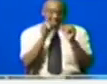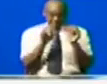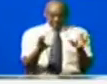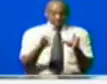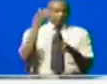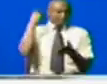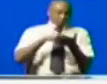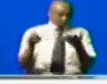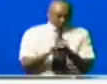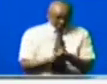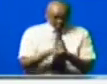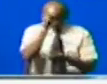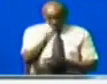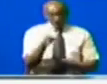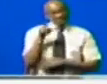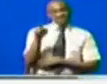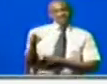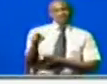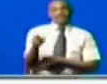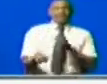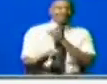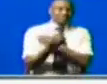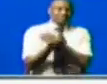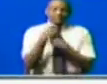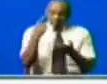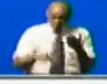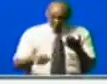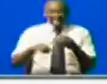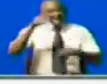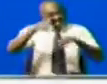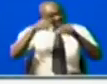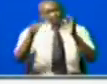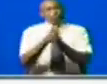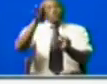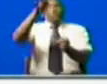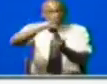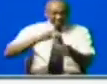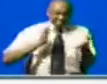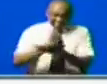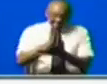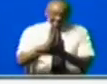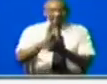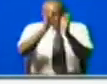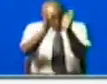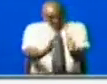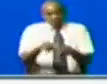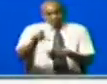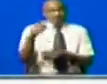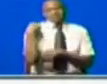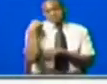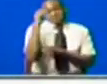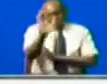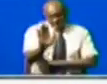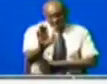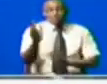wiki jana, Jaji Chacha Mwita alifafanua kwamba swali la uchaguzi na upigaji kura ni haki ya msingi kwa mtu binafsi. Hivyo